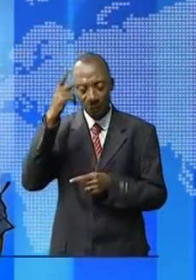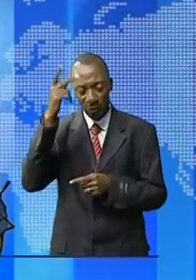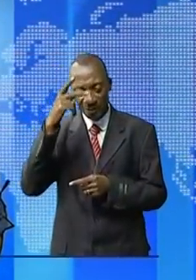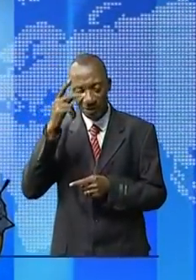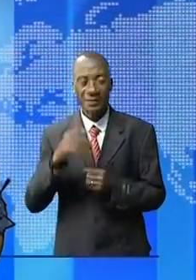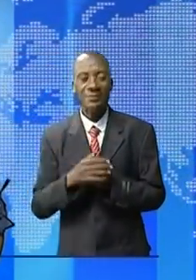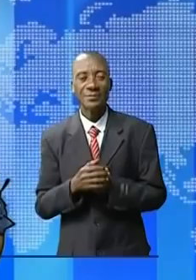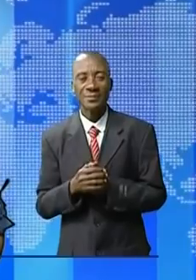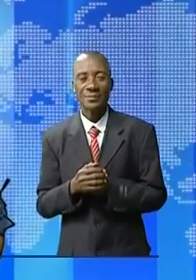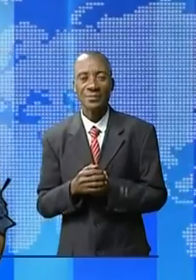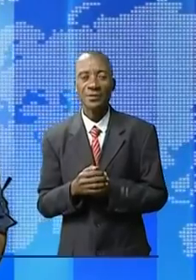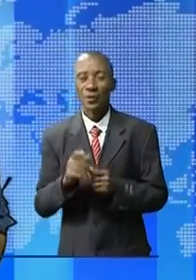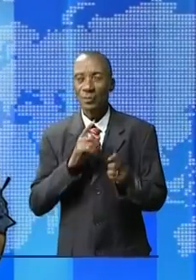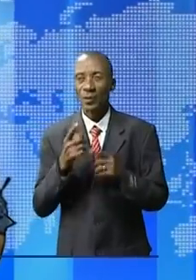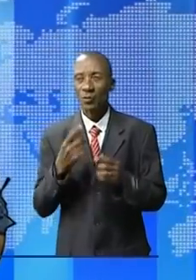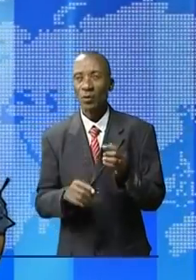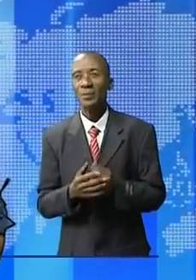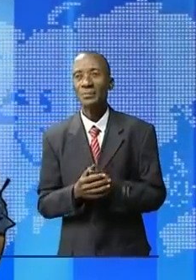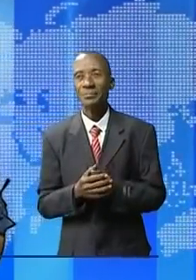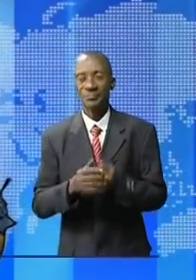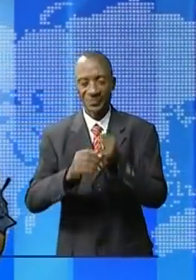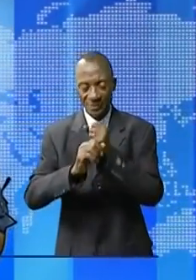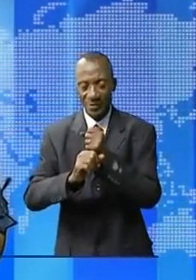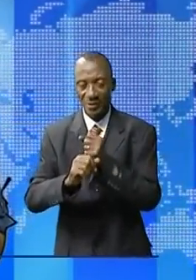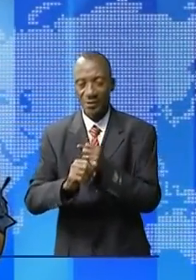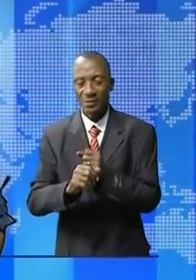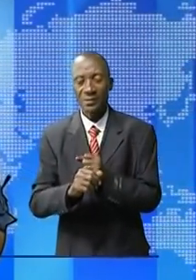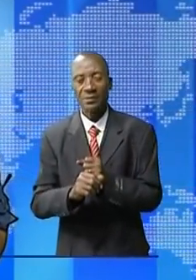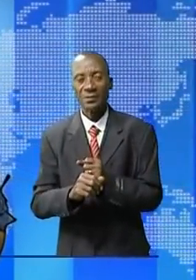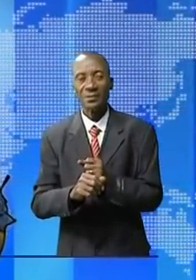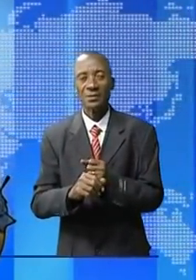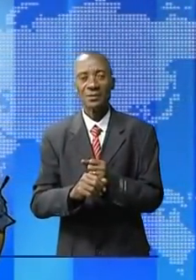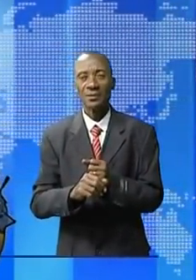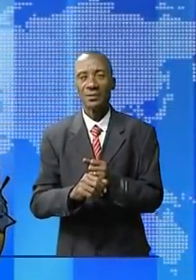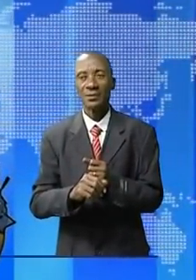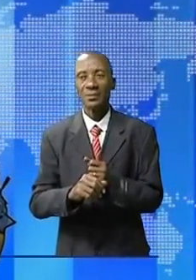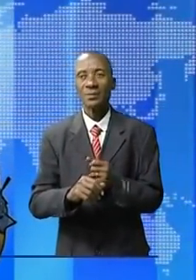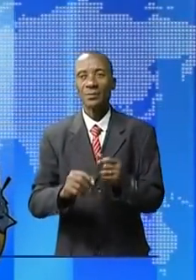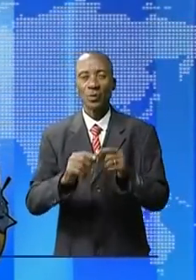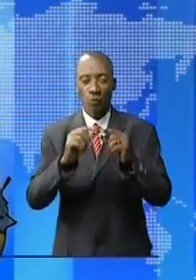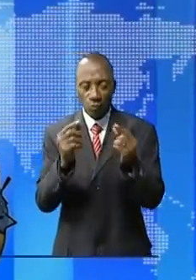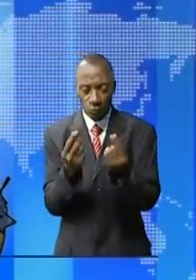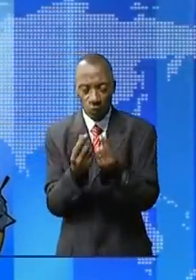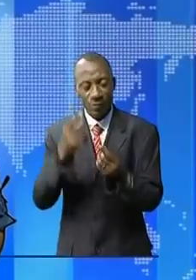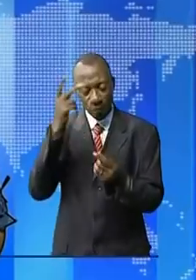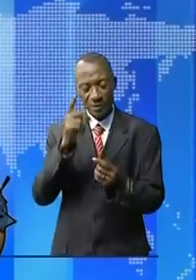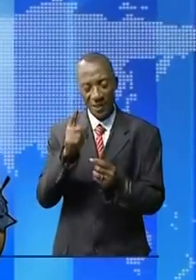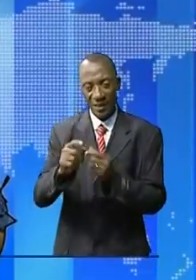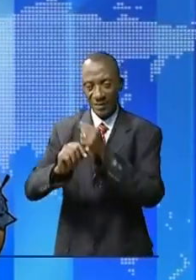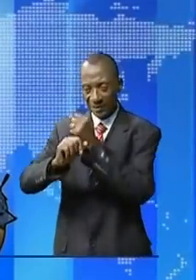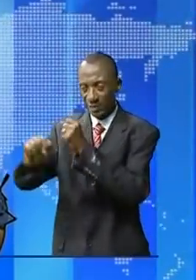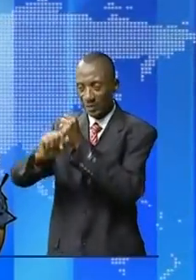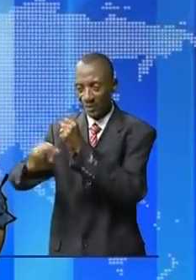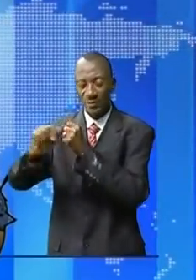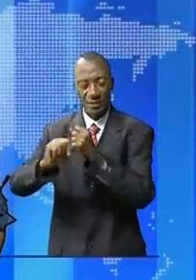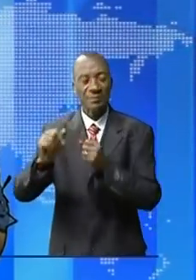train de sensibiliser. Il fait épouser à sa base la vision du chef de l'État Félix Antoine Tshisekedi Tshilombo. José